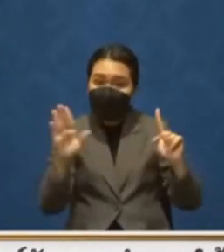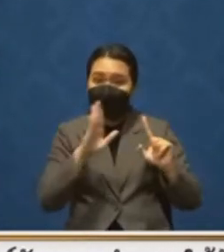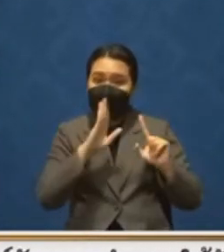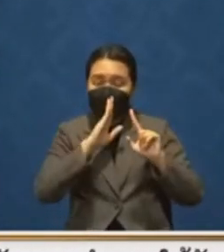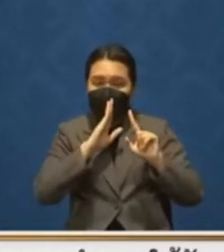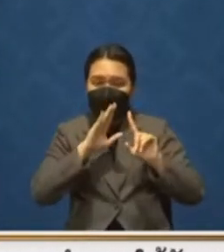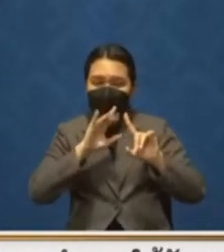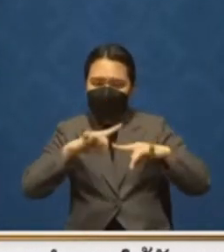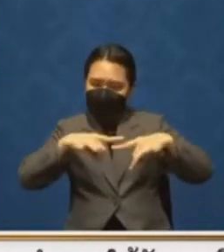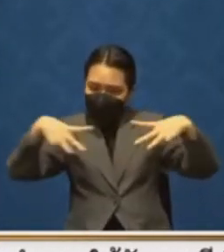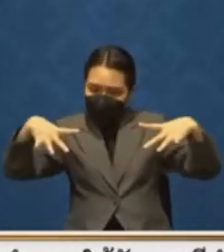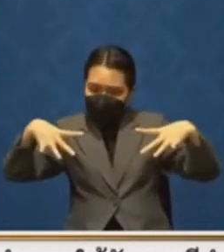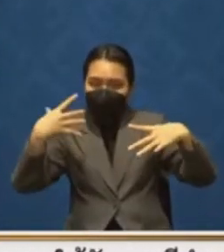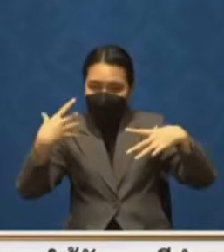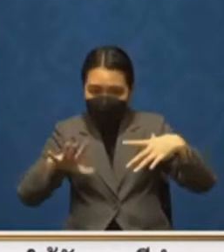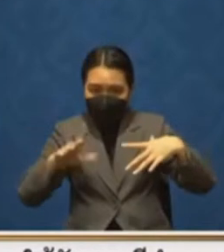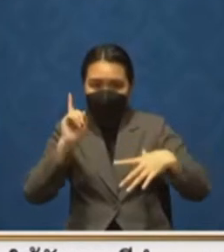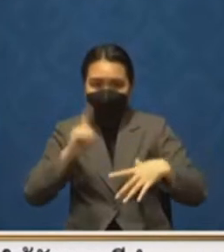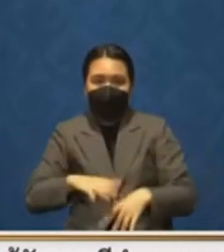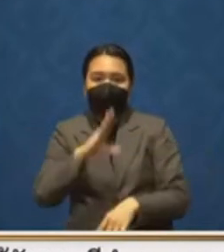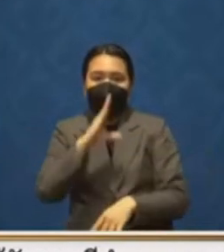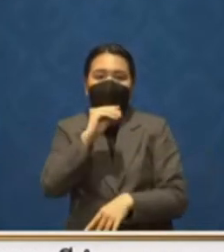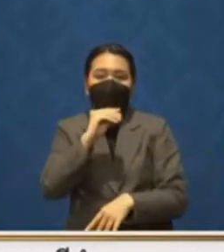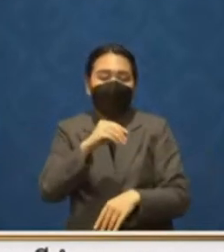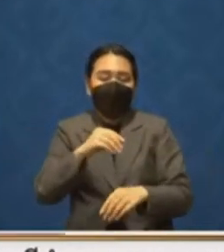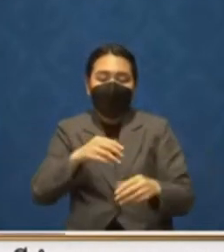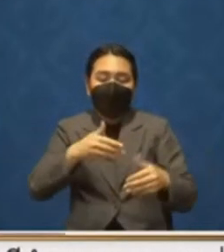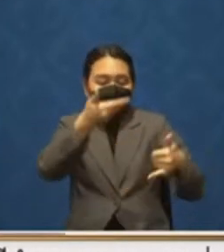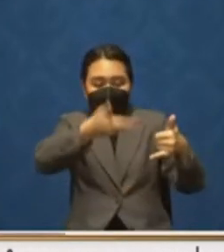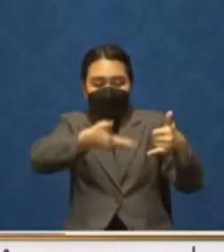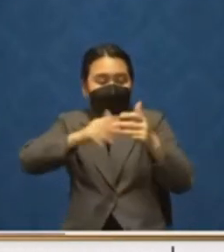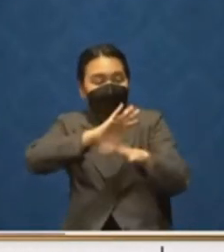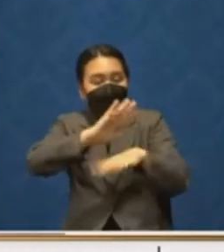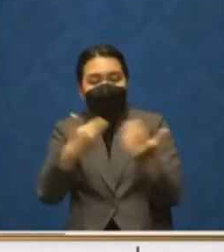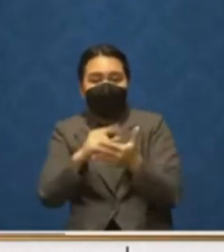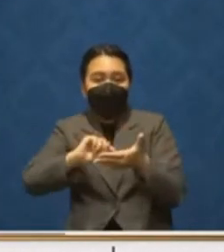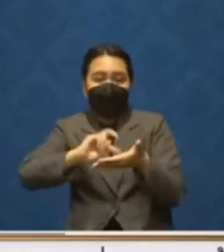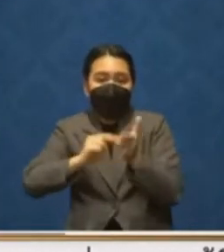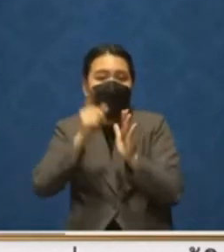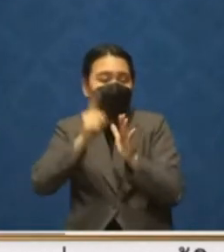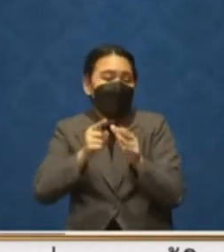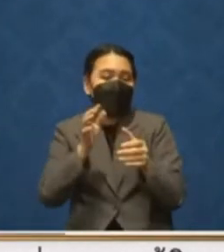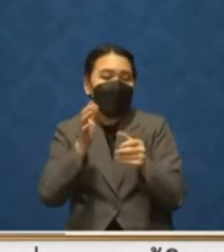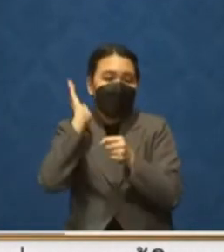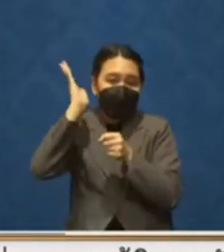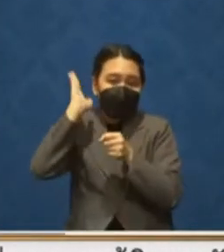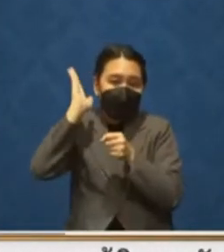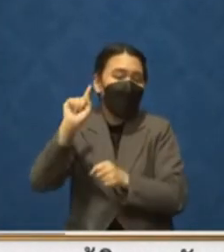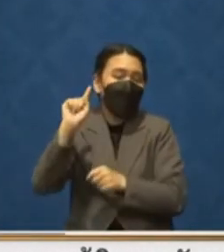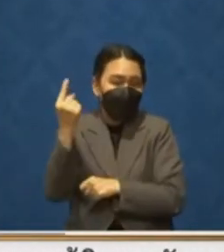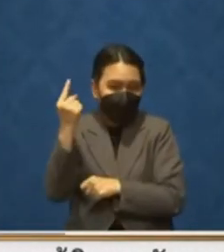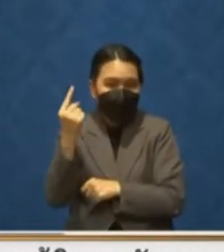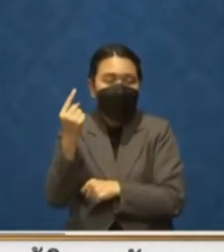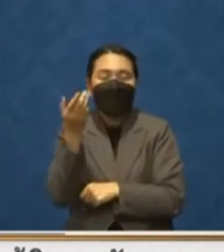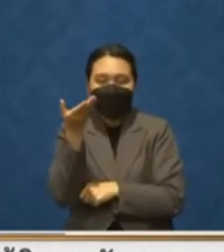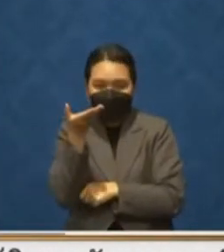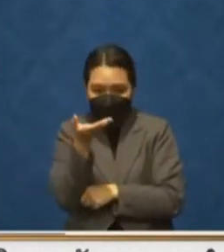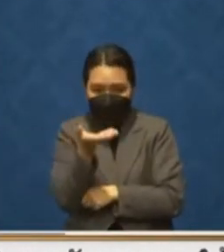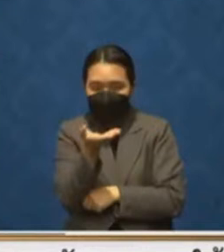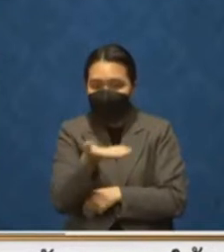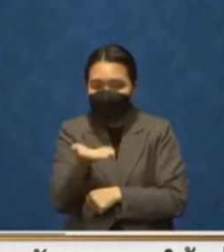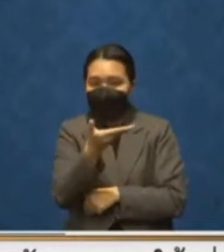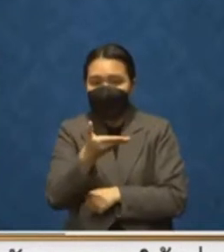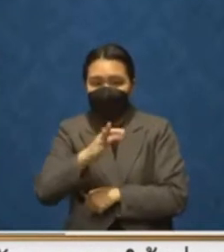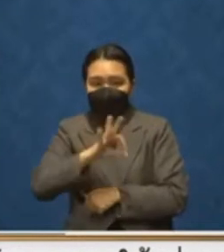ในแล้วต้องพาดพิงทุกคนก็ต้องได้ผิดตายใหม่หมดนะครับต้องขอความกรุณาท่านสมาชิกด้วยนะครับต่อไปท่าน